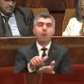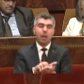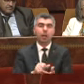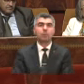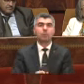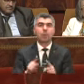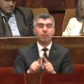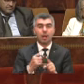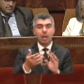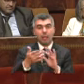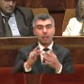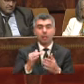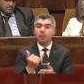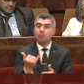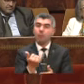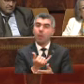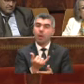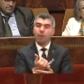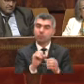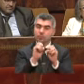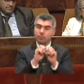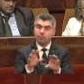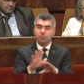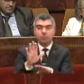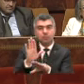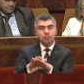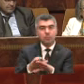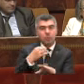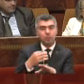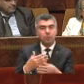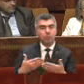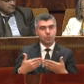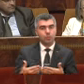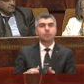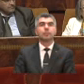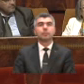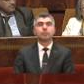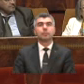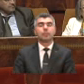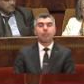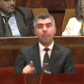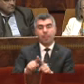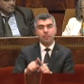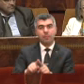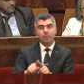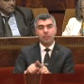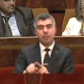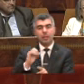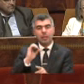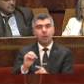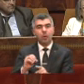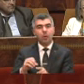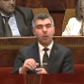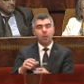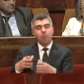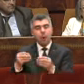مهم ومهم جدا. السيدة الوزيرة، ندعوكم هذا المنبر الله يجازيكم بخير. إقليم رحامنا مدينة بنقرير موجودة